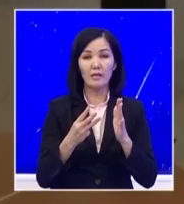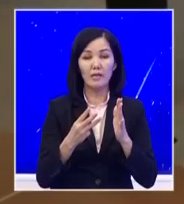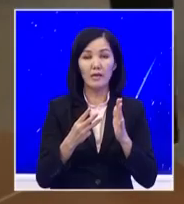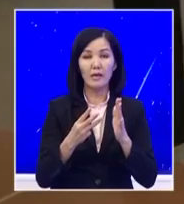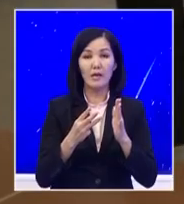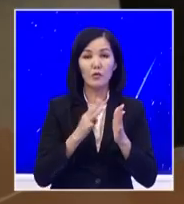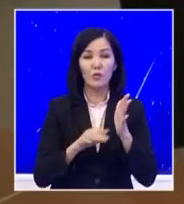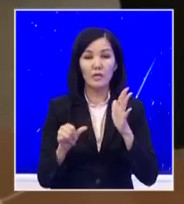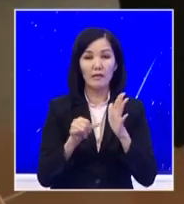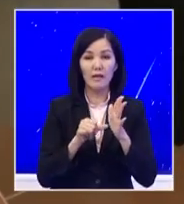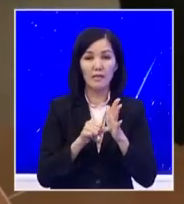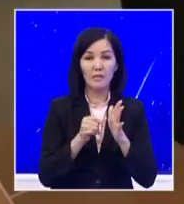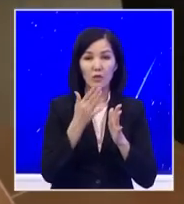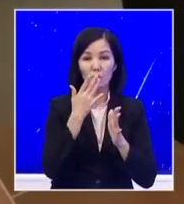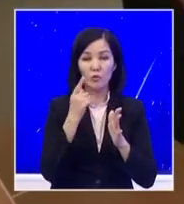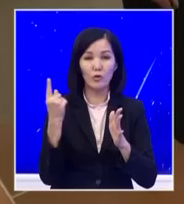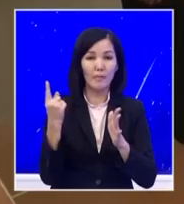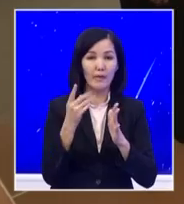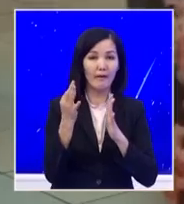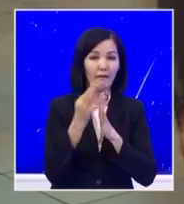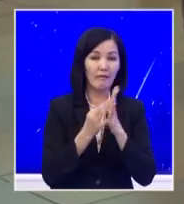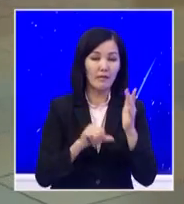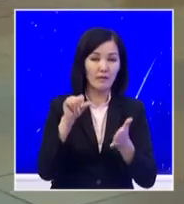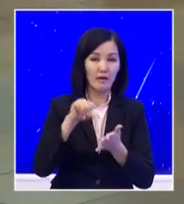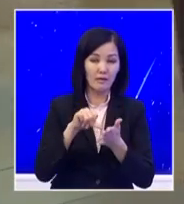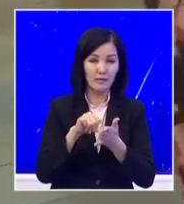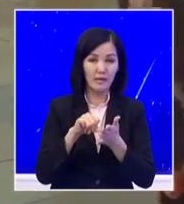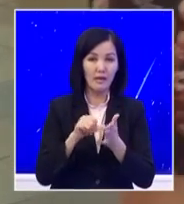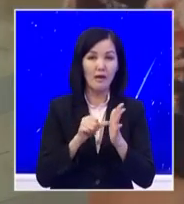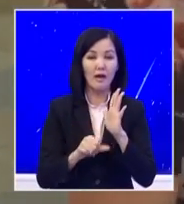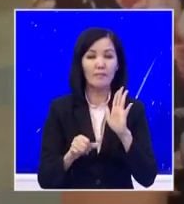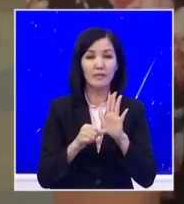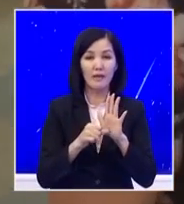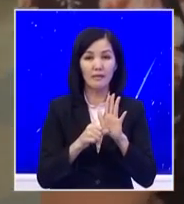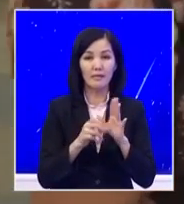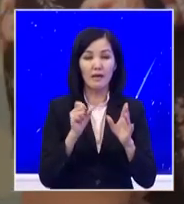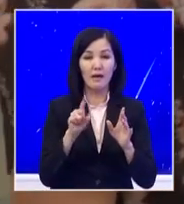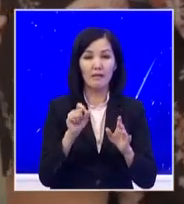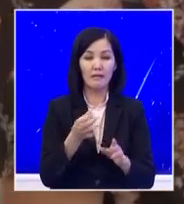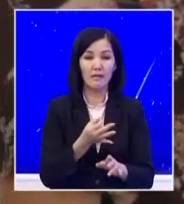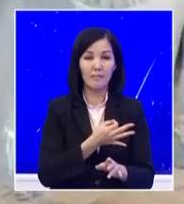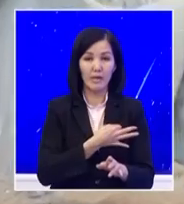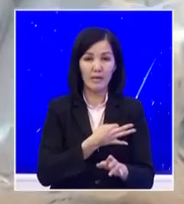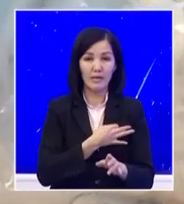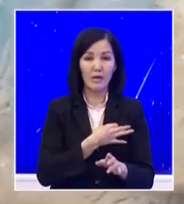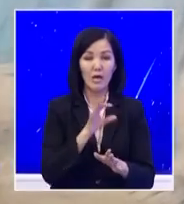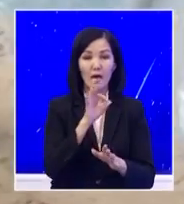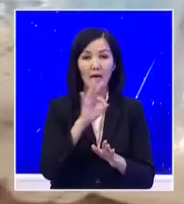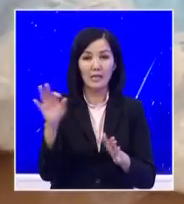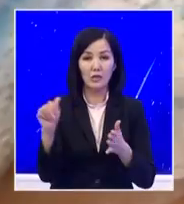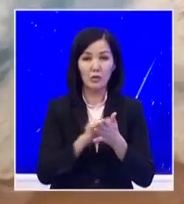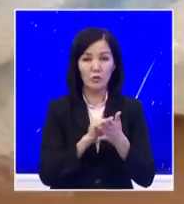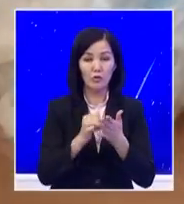оның 96-сы ұлттық бірыңғай тестілеуге қатысады. Олардың 66-сы алтын белгі, 53-і үздік аттестат